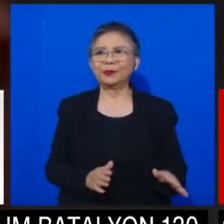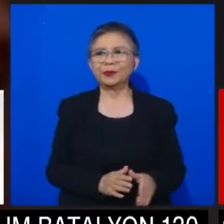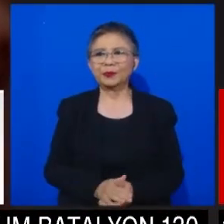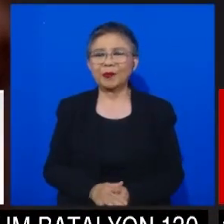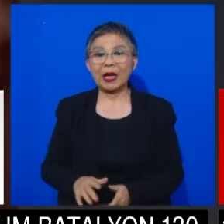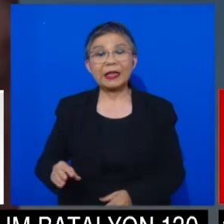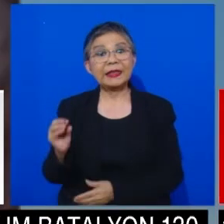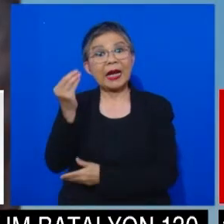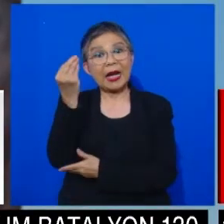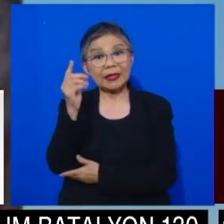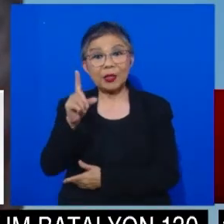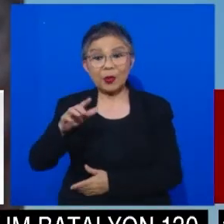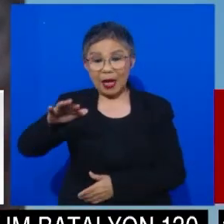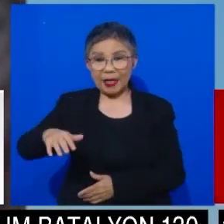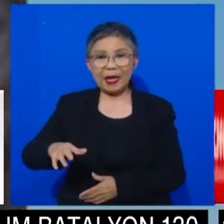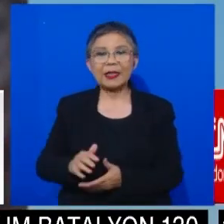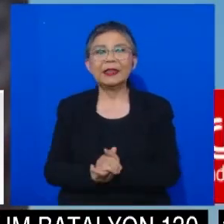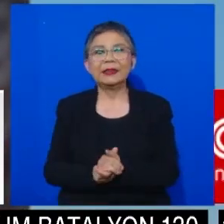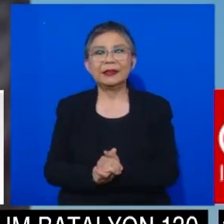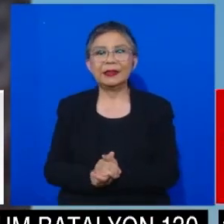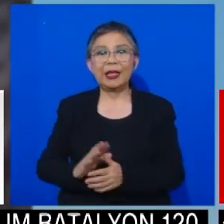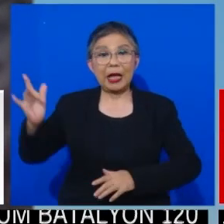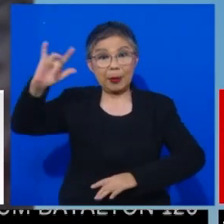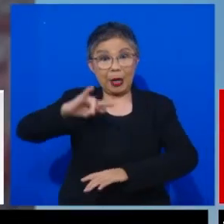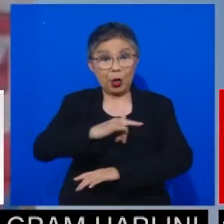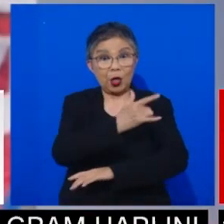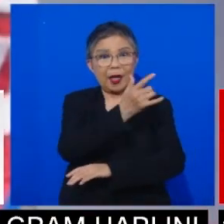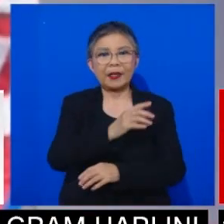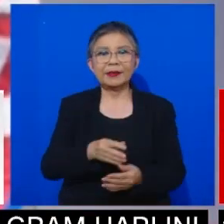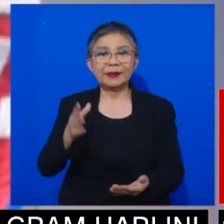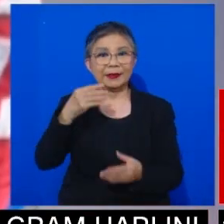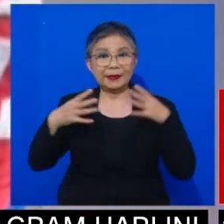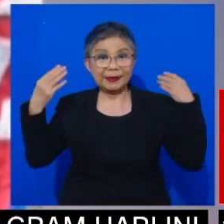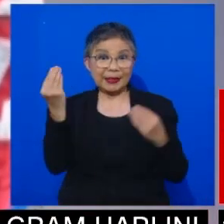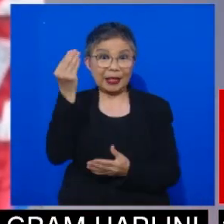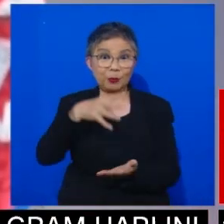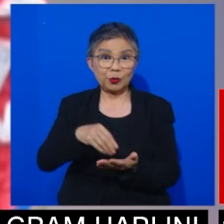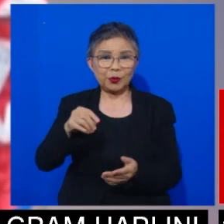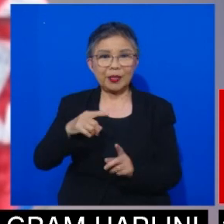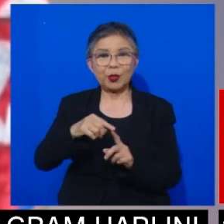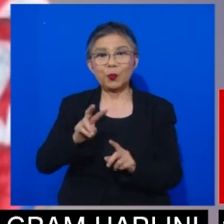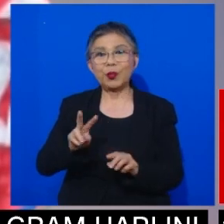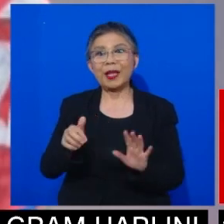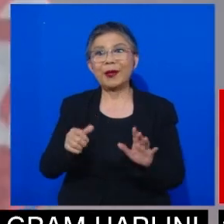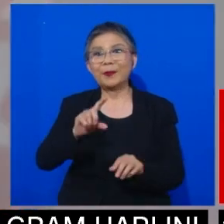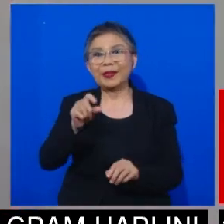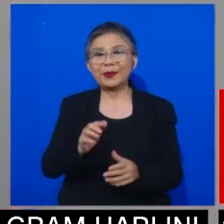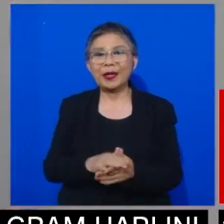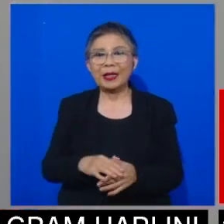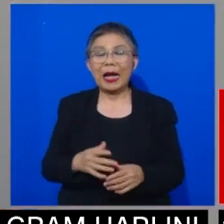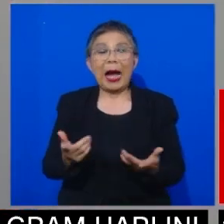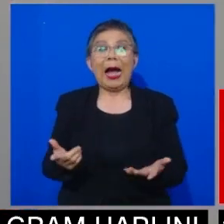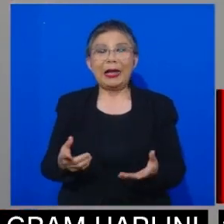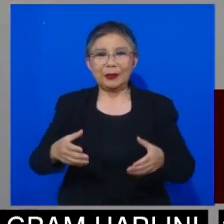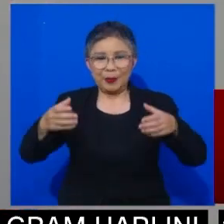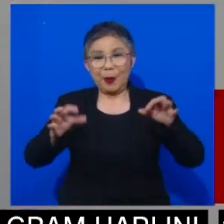di ibukota seorang anak di jalan kampung Bugis Kemayoran Jakarta Pusat pada selasa malam 25 April mengalami kejadian tidak terduga